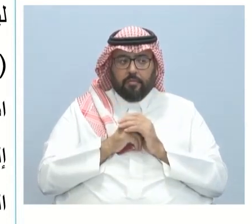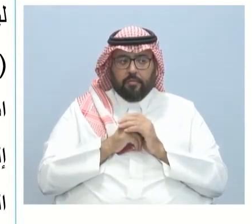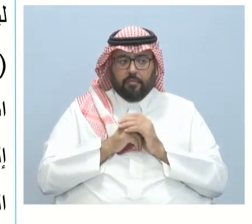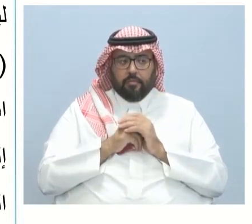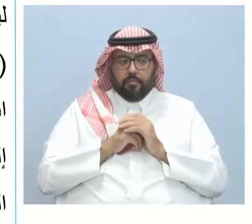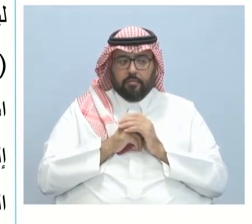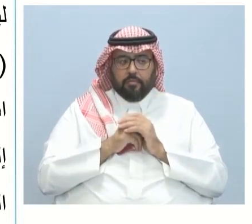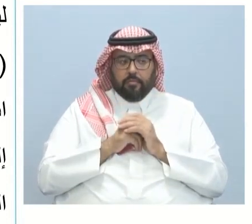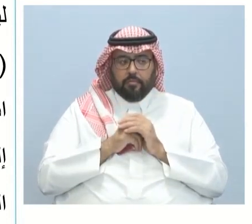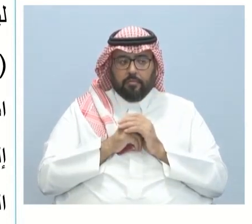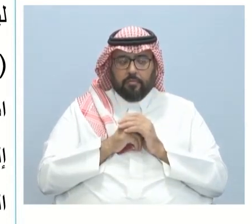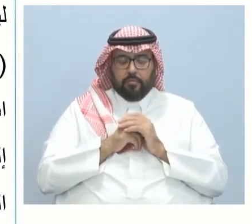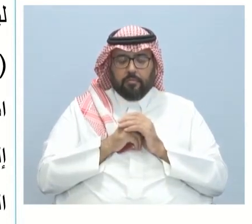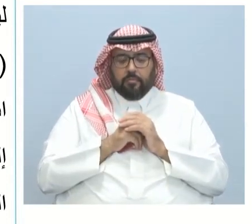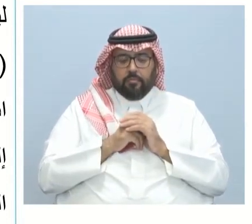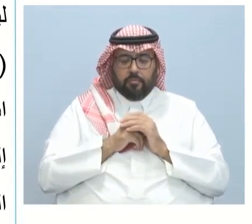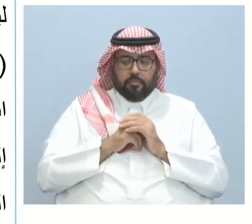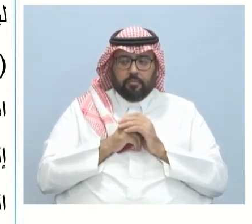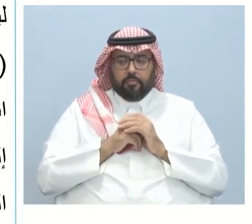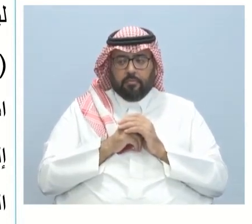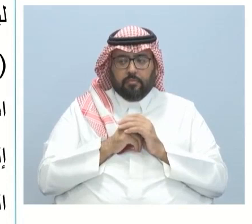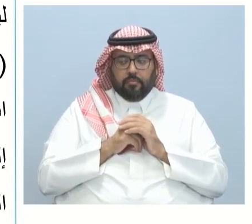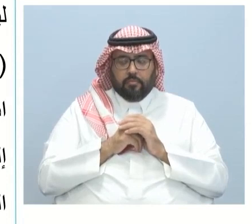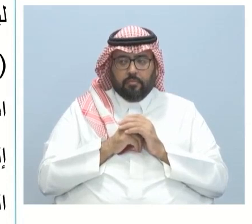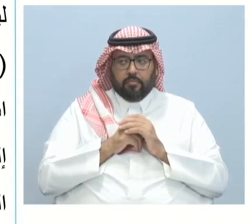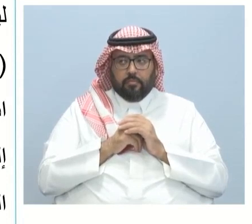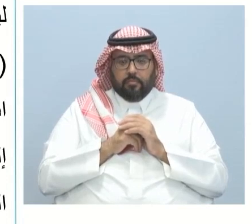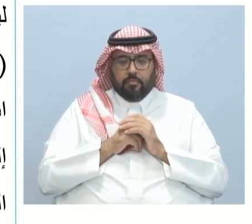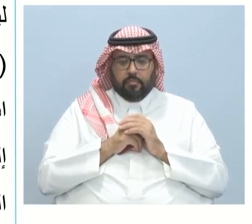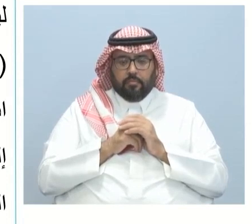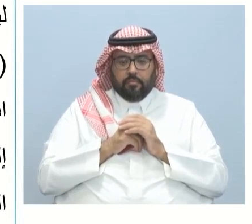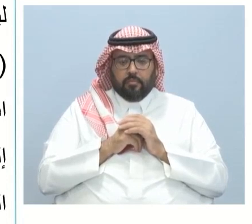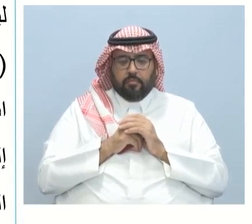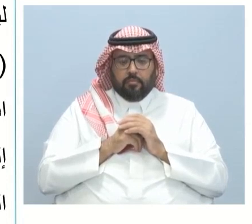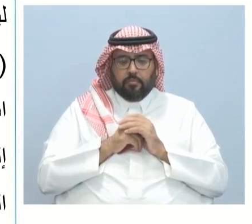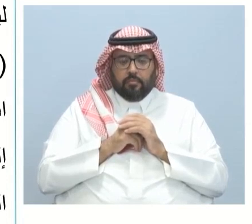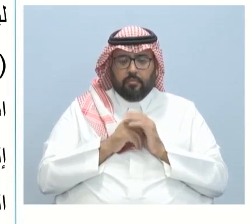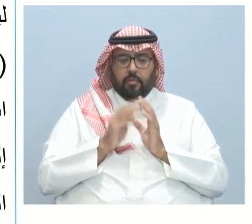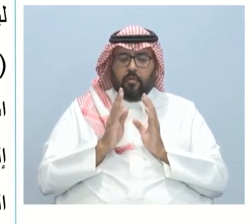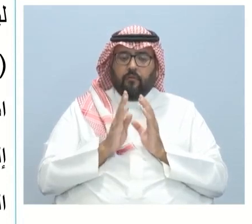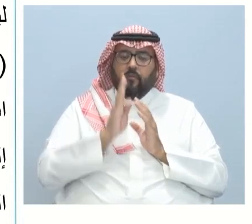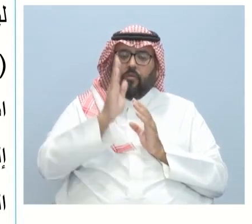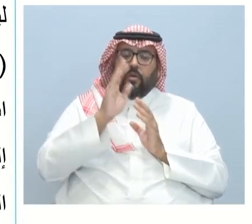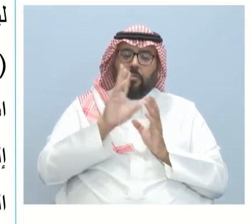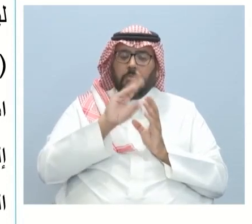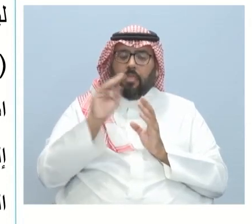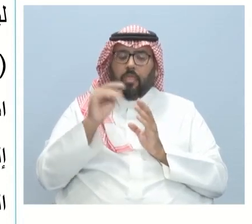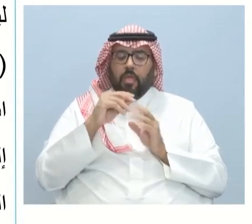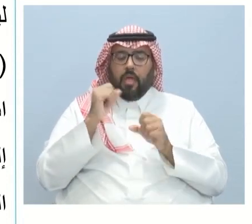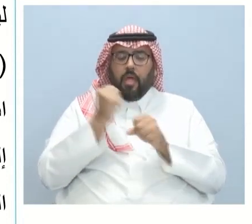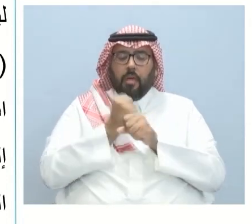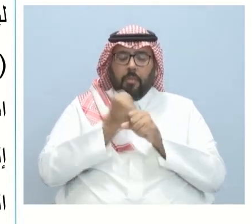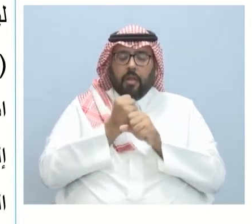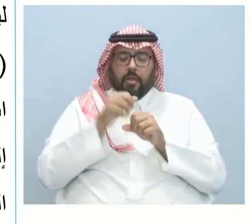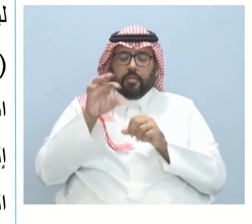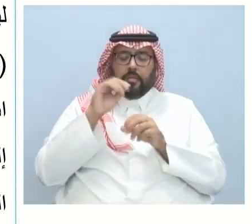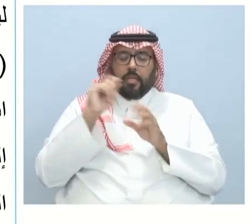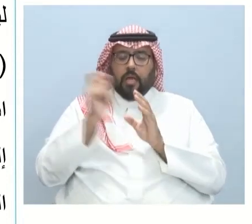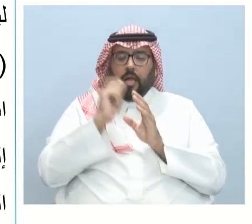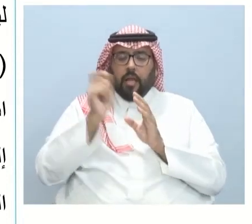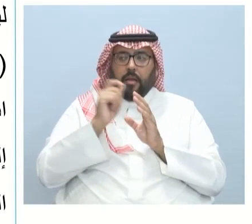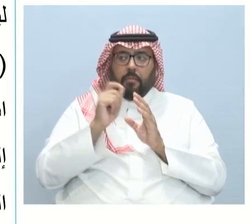برفع لبنه القلم الى الاعلى والى فوق يشبه هذا الى حد كبير عمليه استخدام